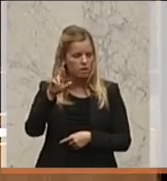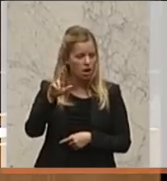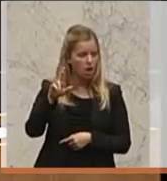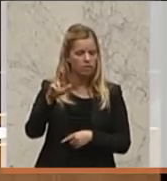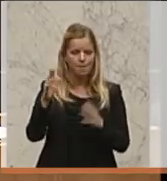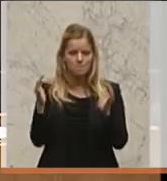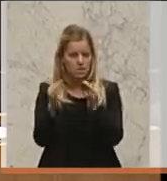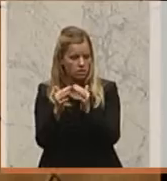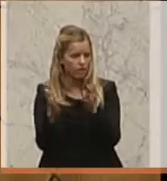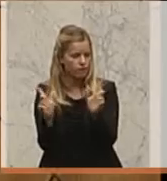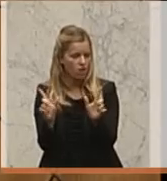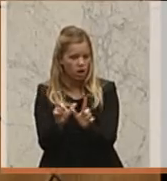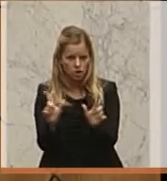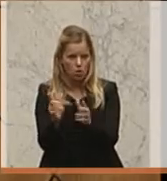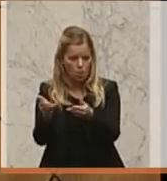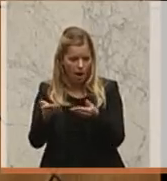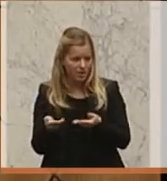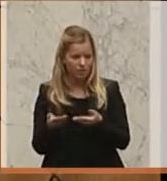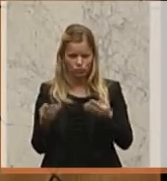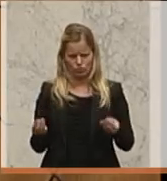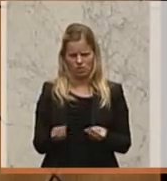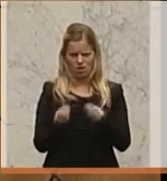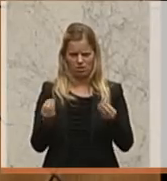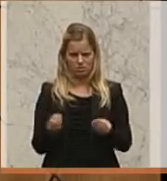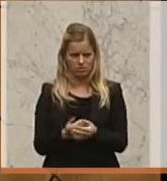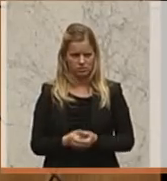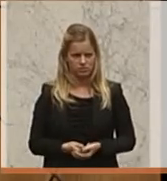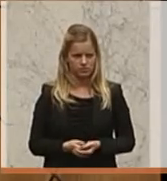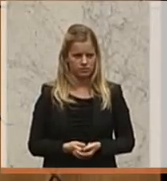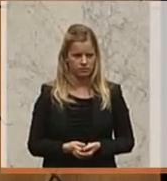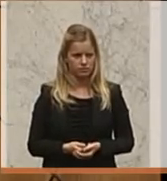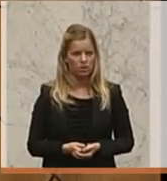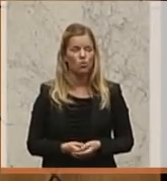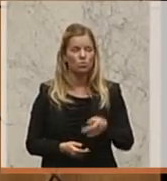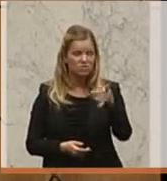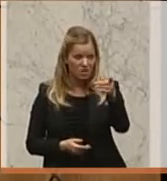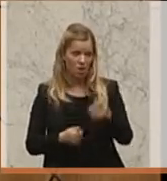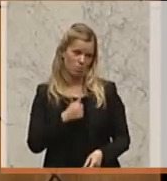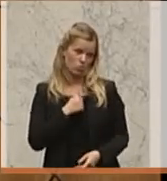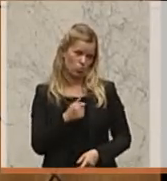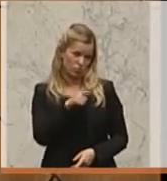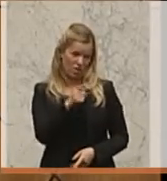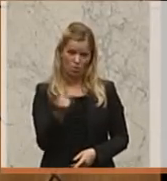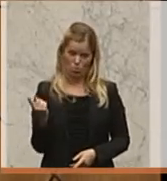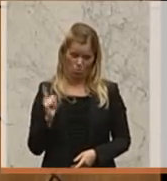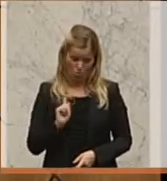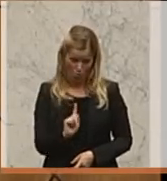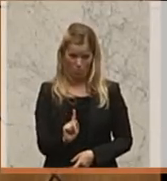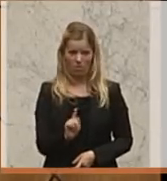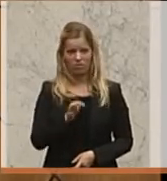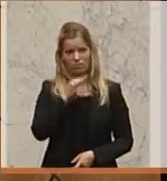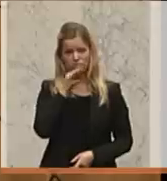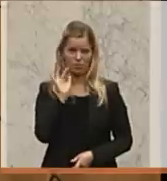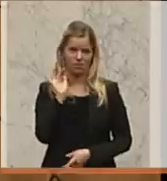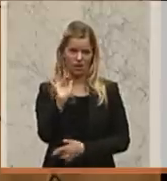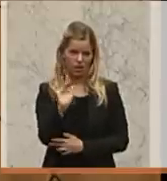einer Veranstaltung. Also so gehen Sie um und Sie haben den Mut und die Kutzpe, dass Sie da herstellen, was kritisieren. Oder,